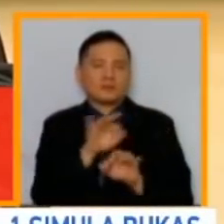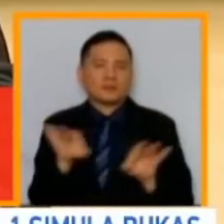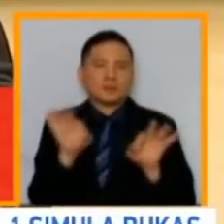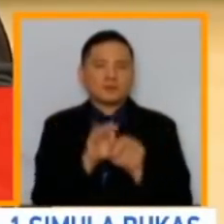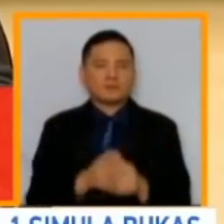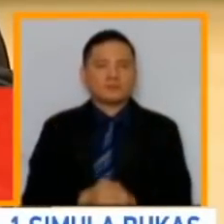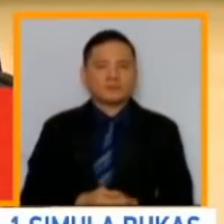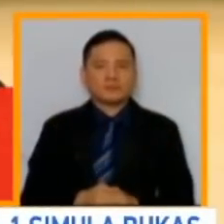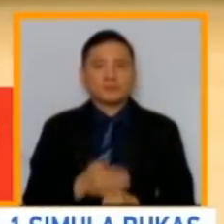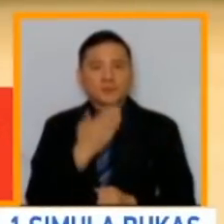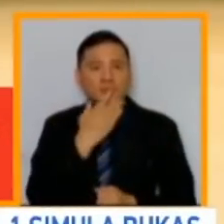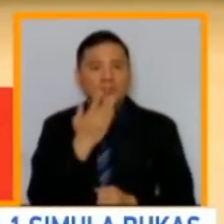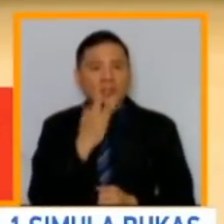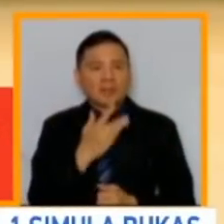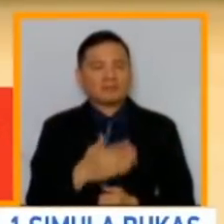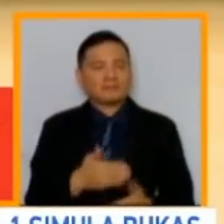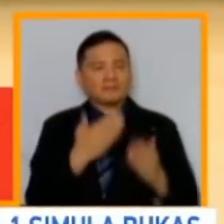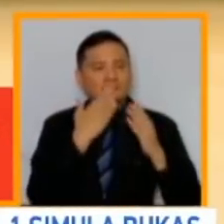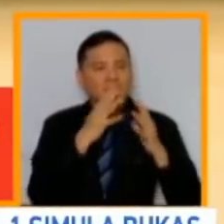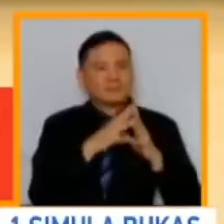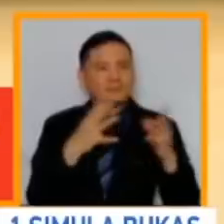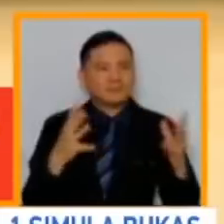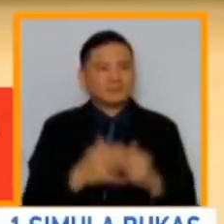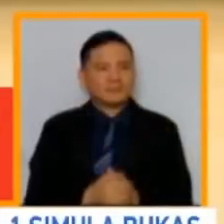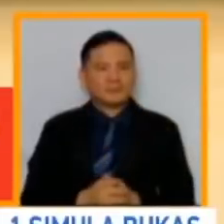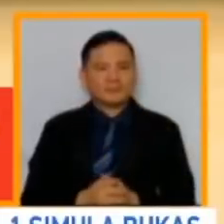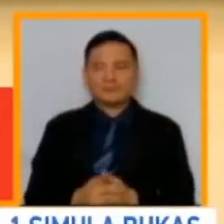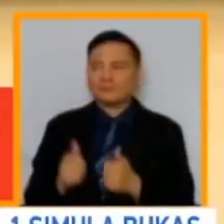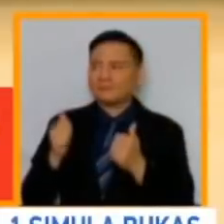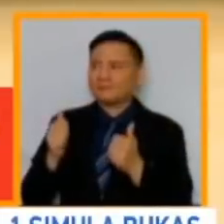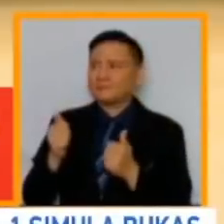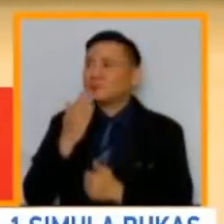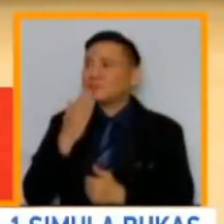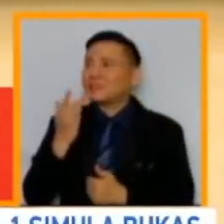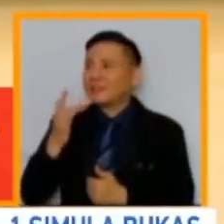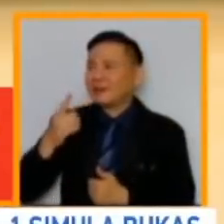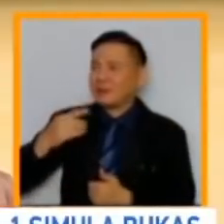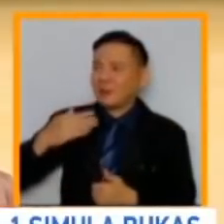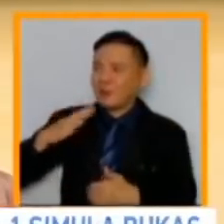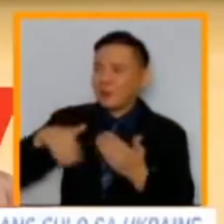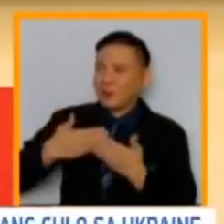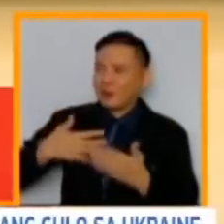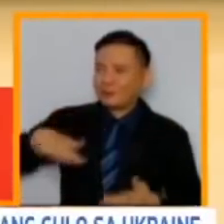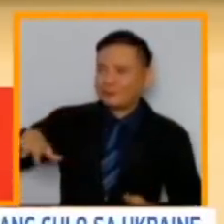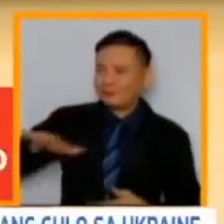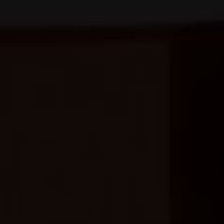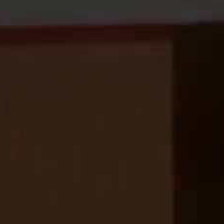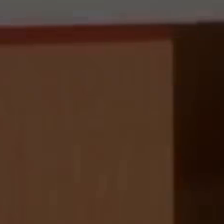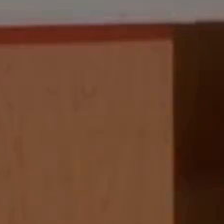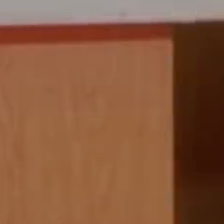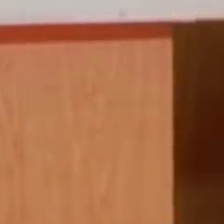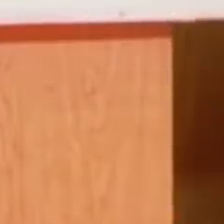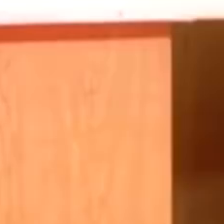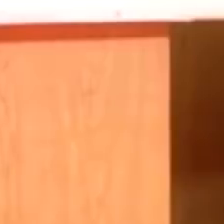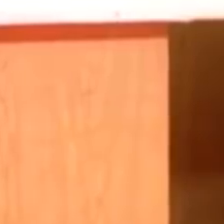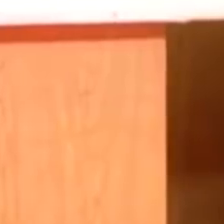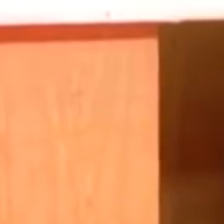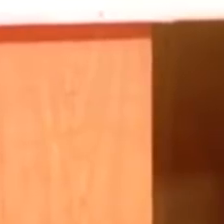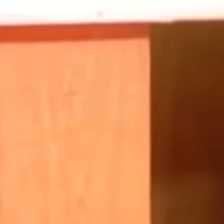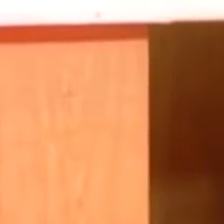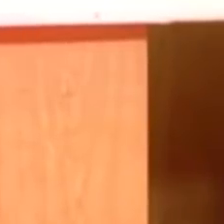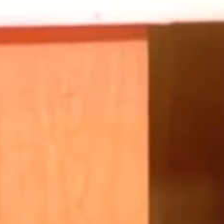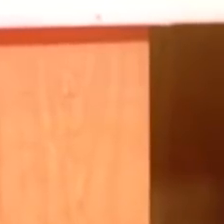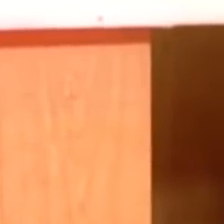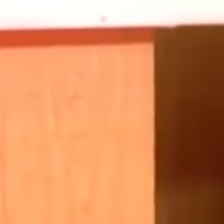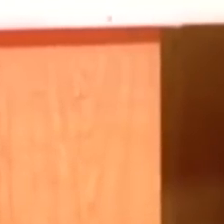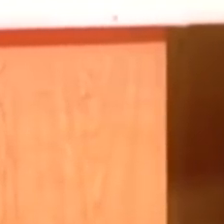Secretary. Okay, good luck po sa ating lahat. Salamat po. Secretary Mon Lopez, DTI. Igan, mauna ka sa